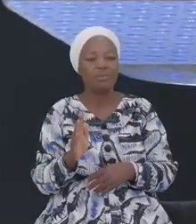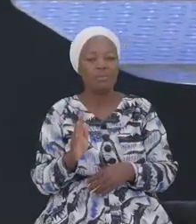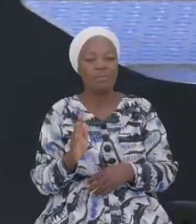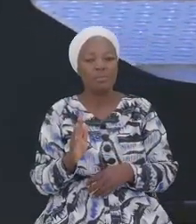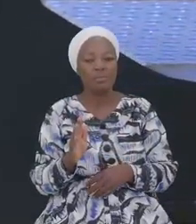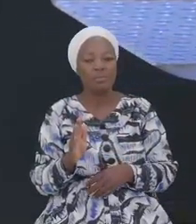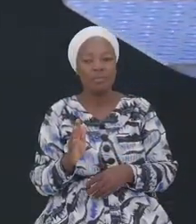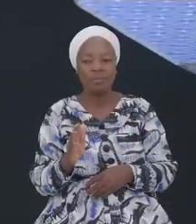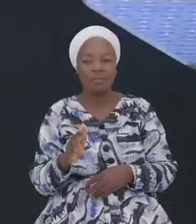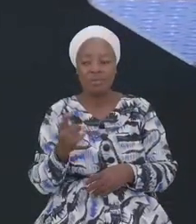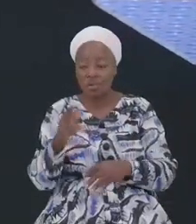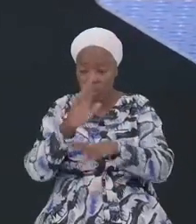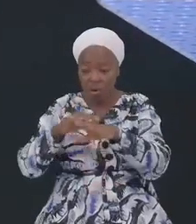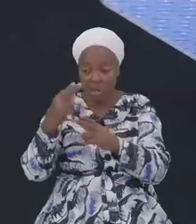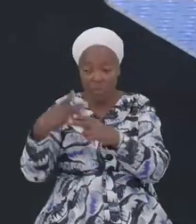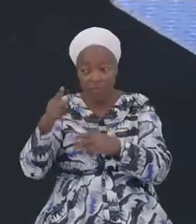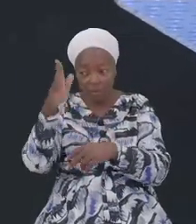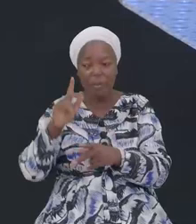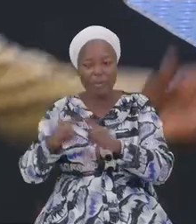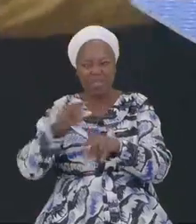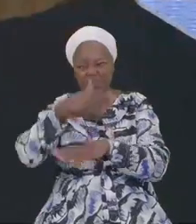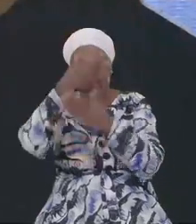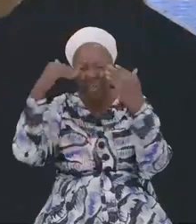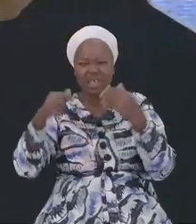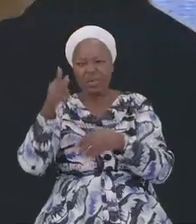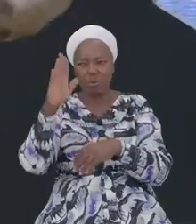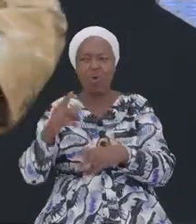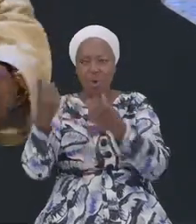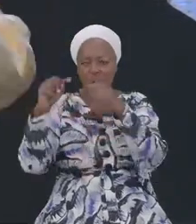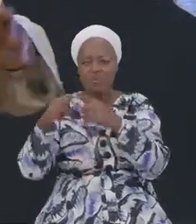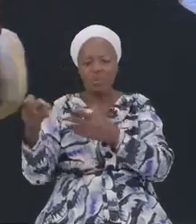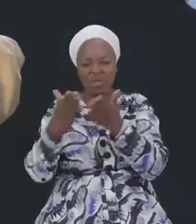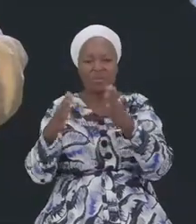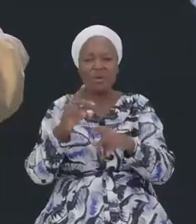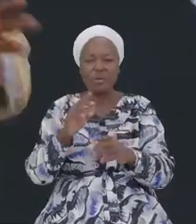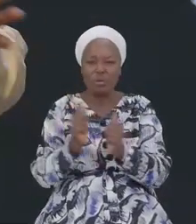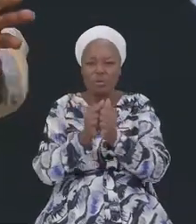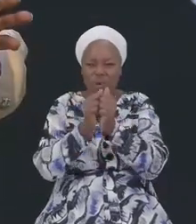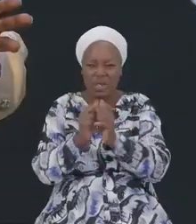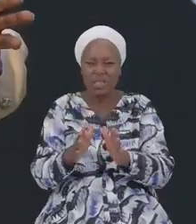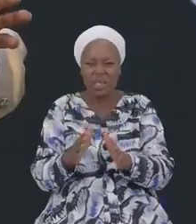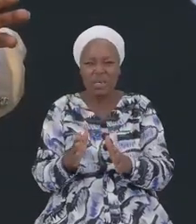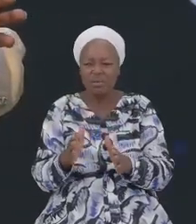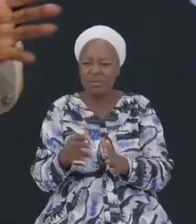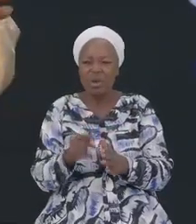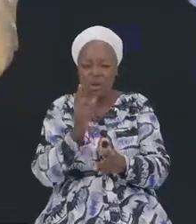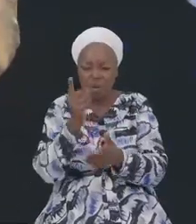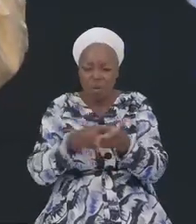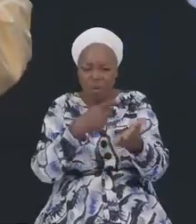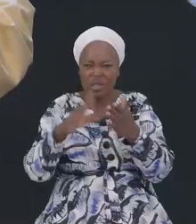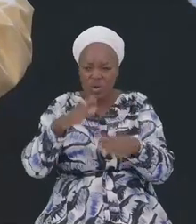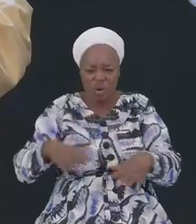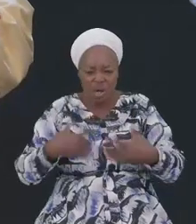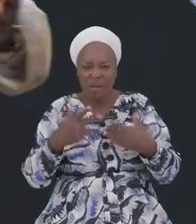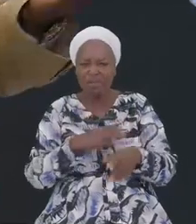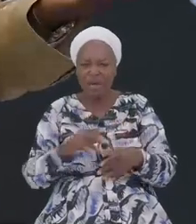Mentionnez le nom de Dieu et vous oubliez Dieu. Venant au culte, sans arranger votre vie, sans